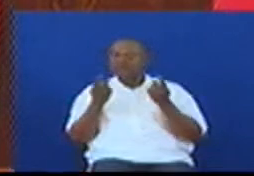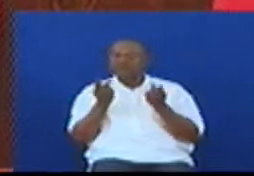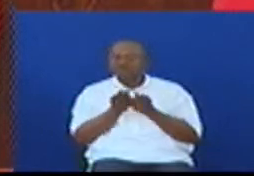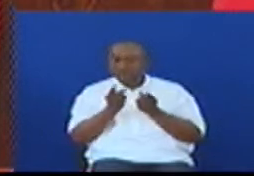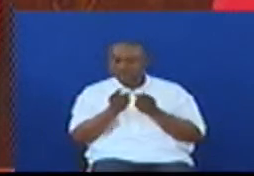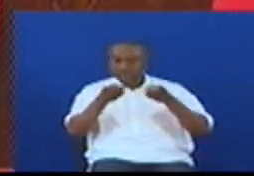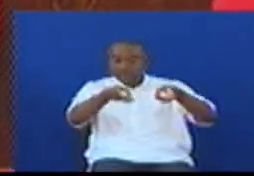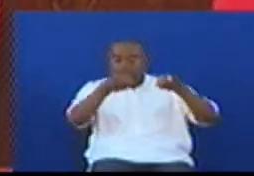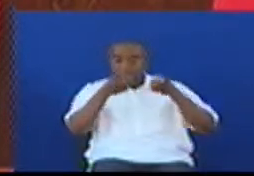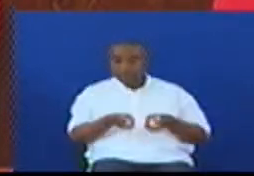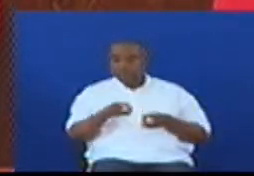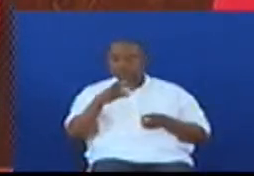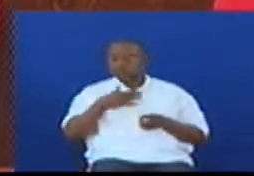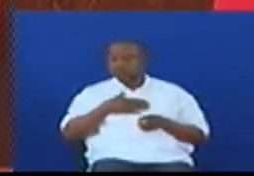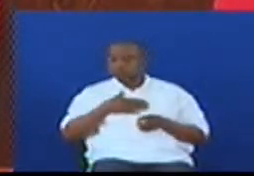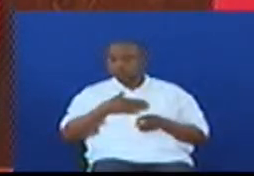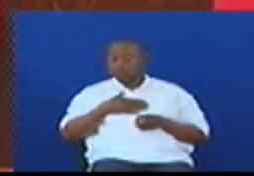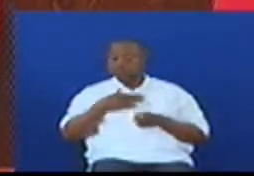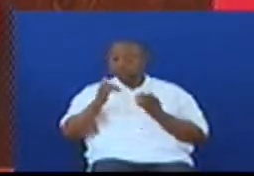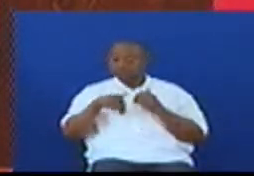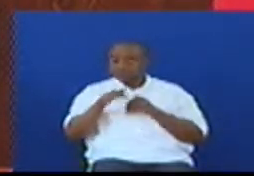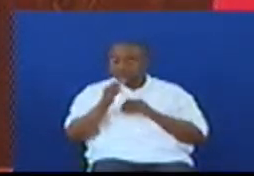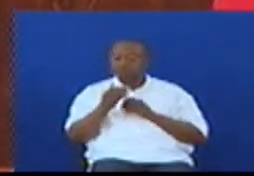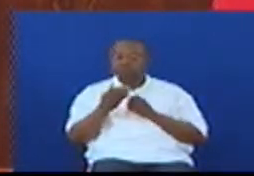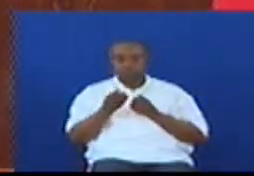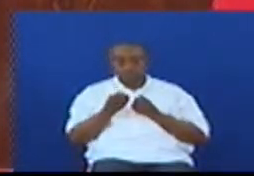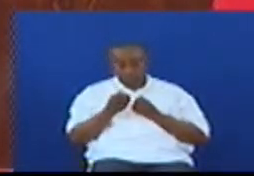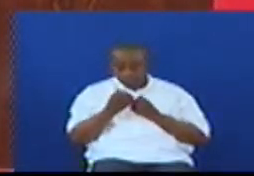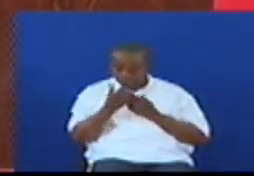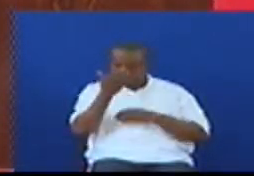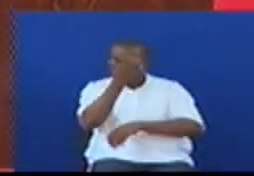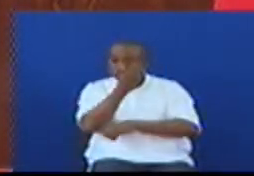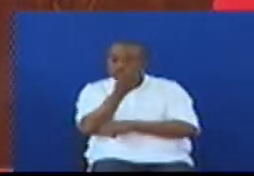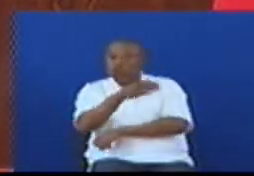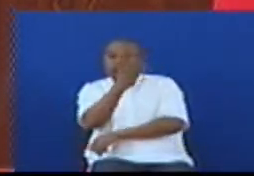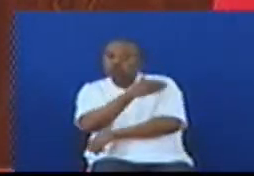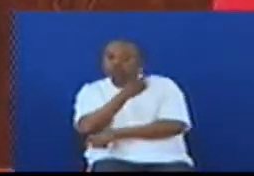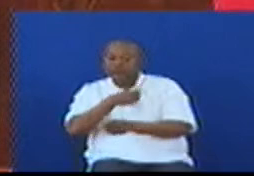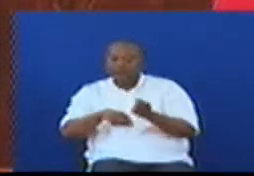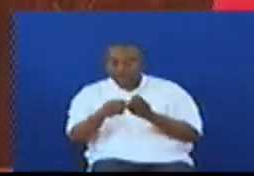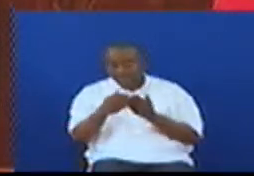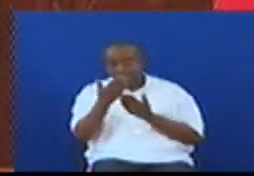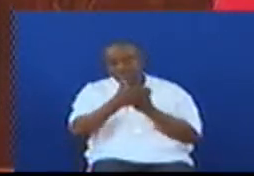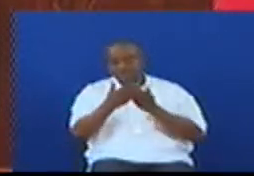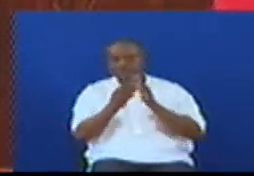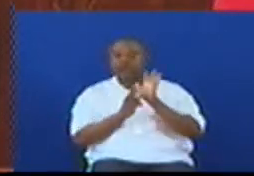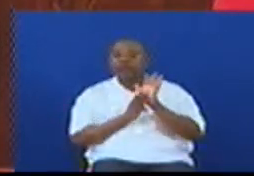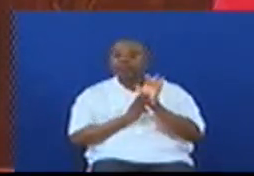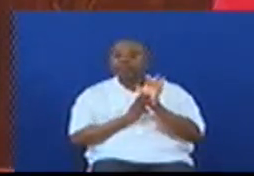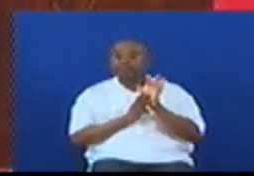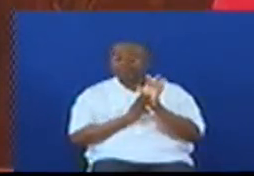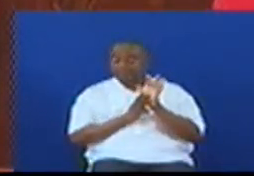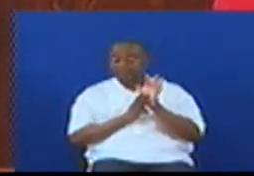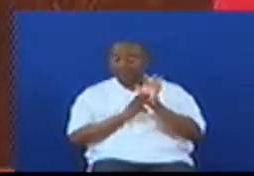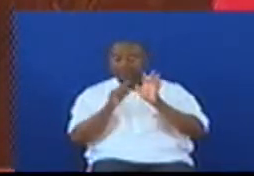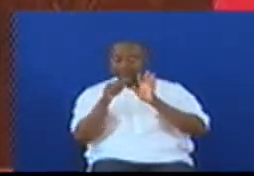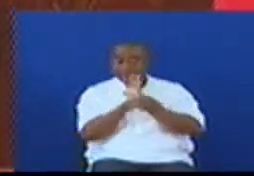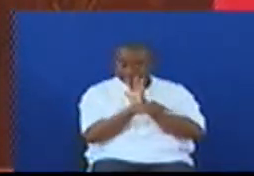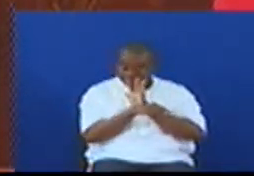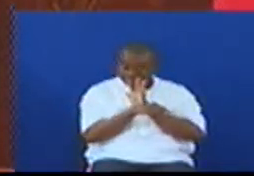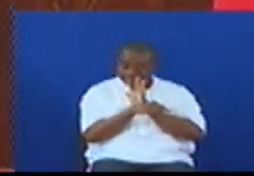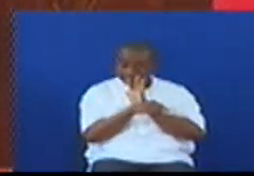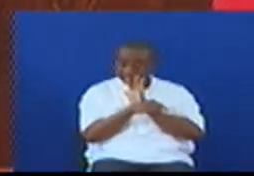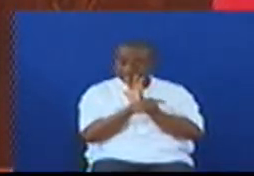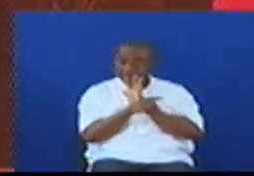zetu zimekuwa zikihudumia takriban nchi nane, East, Central and Southern part of Africa. Kwa mantiki